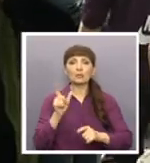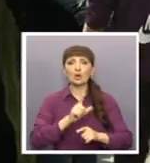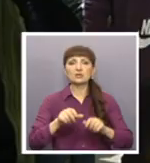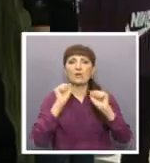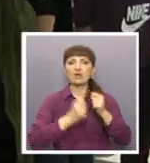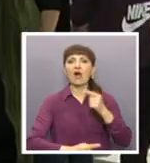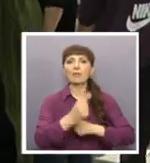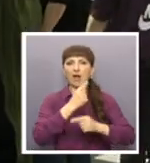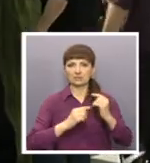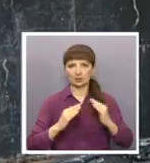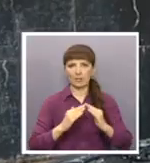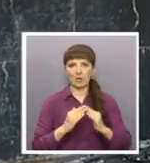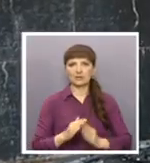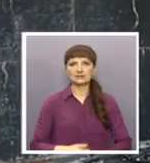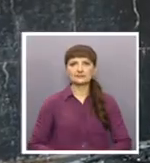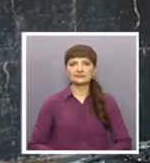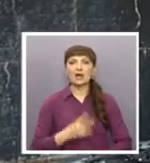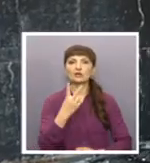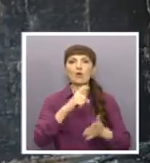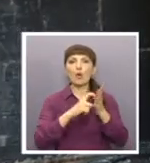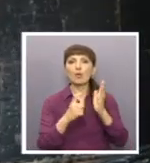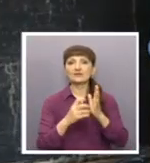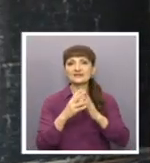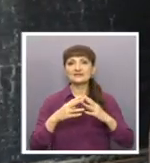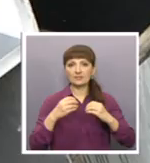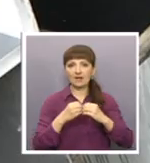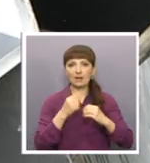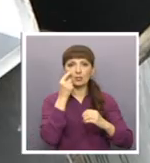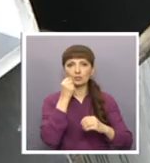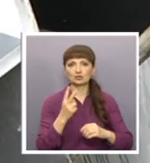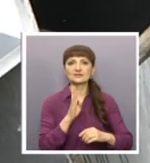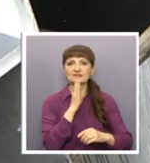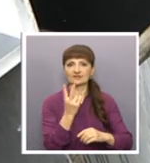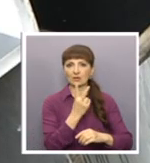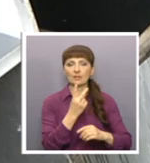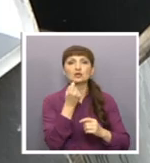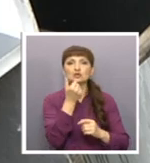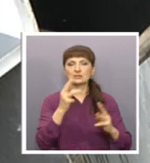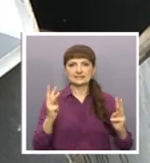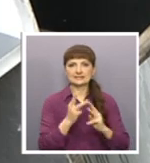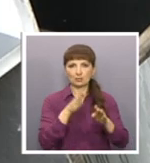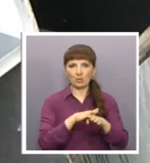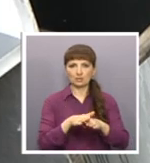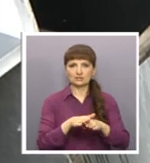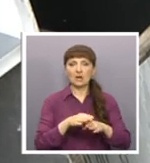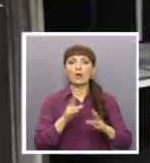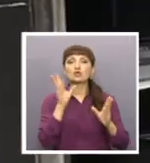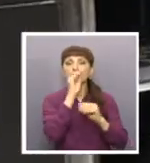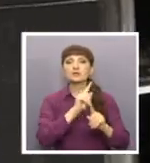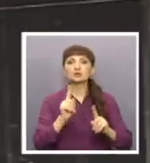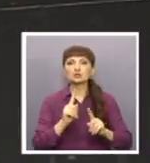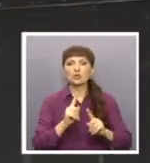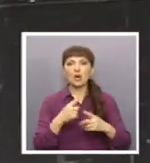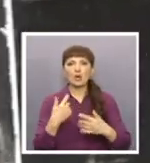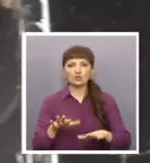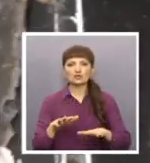могли вернуться домой. Двухкомнатное семейное гнездышко Виталия Лынова едва не сгорело дотла. Все, что он успел сделать, так это вывести